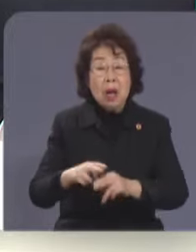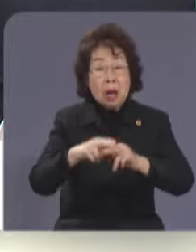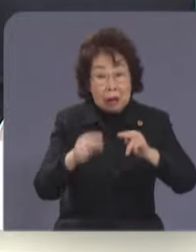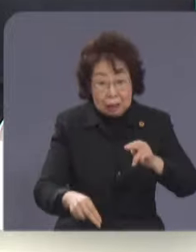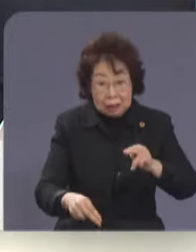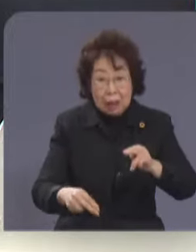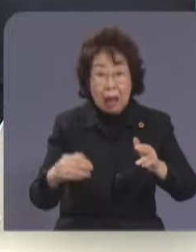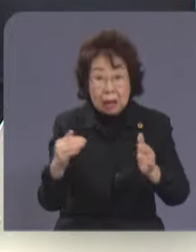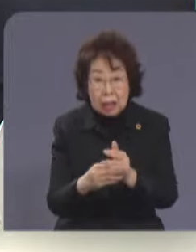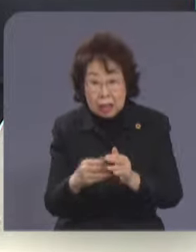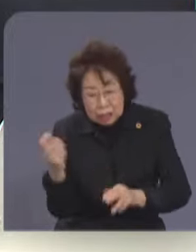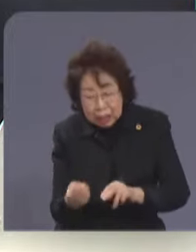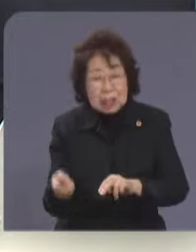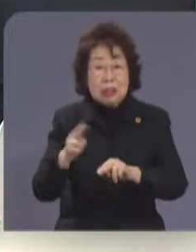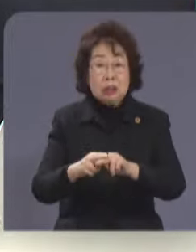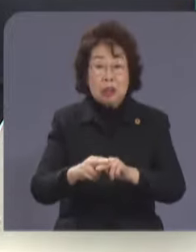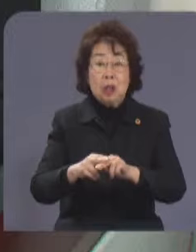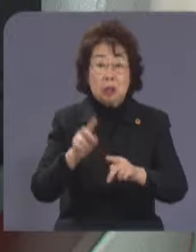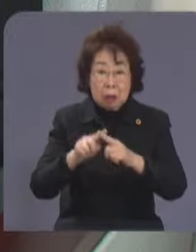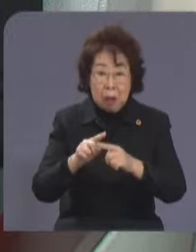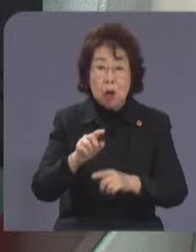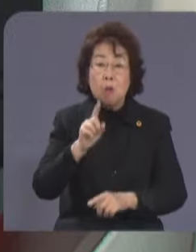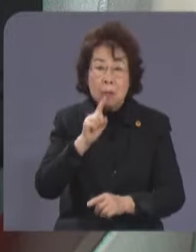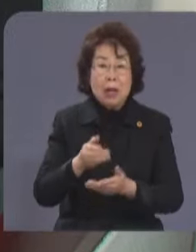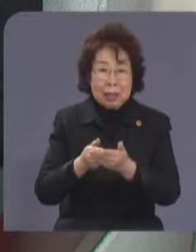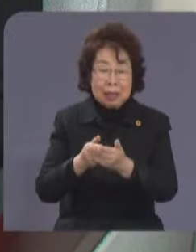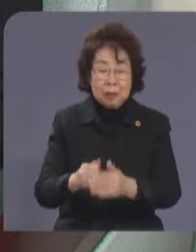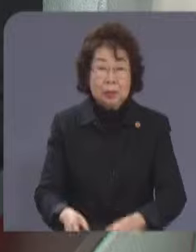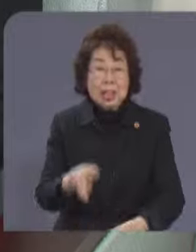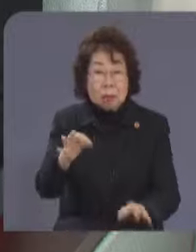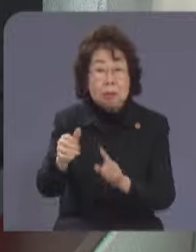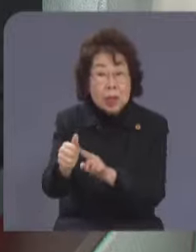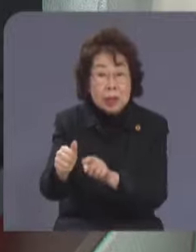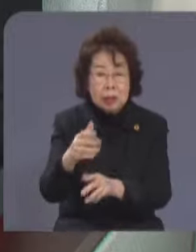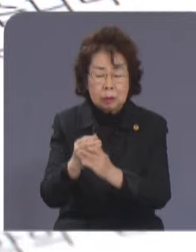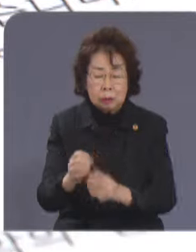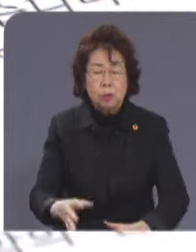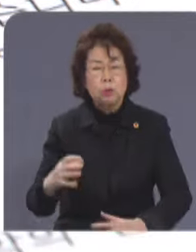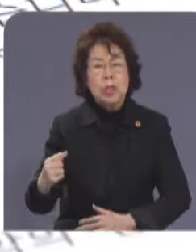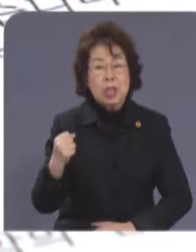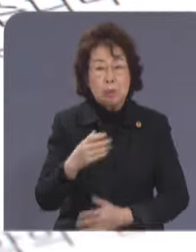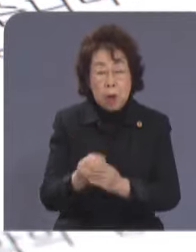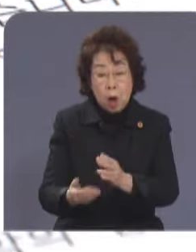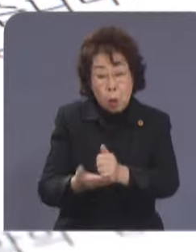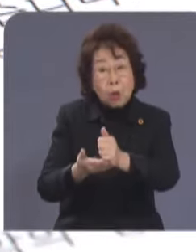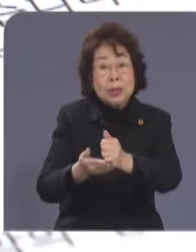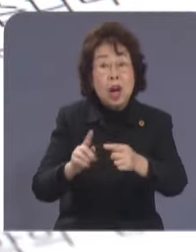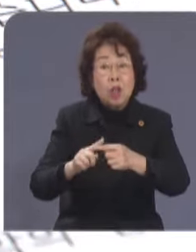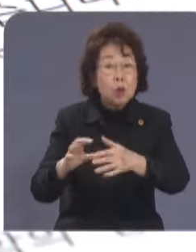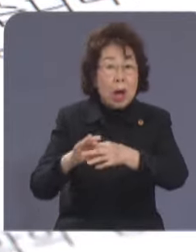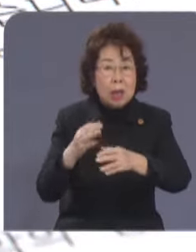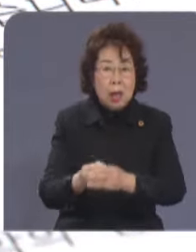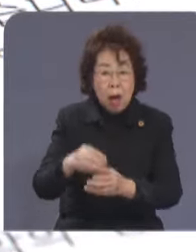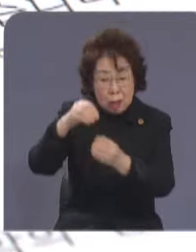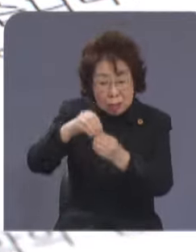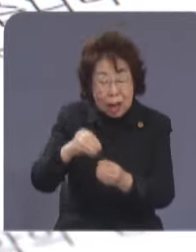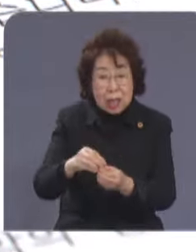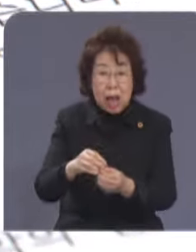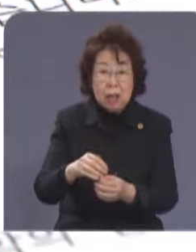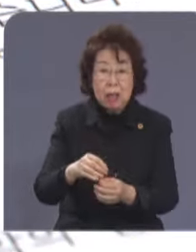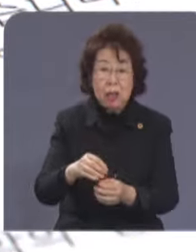선언을 번복한 배경을 설명했습니다. 특히 김 전 의원은 국민의힘 공천과 관련해 상향식